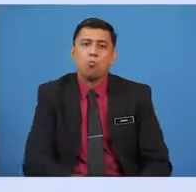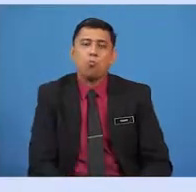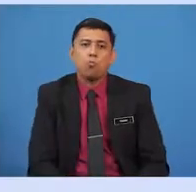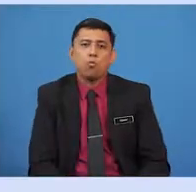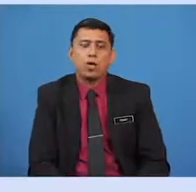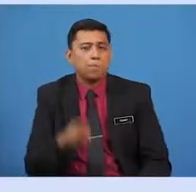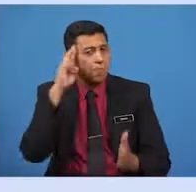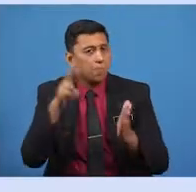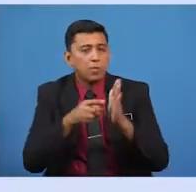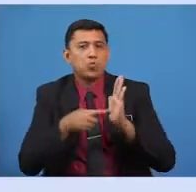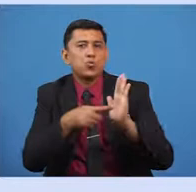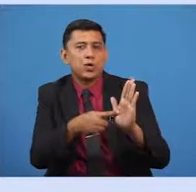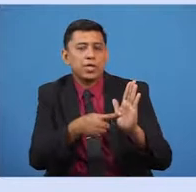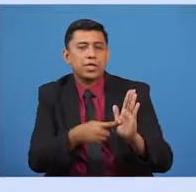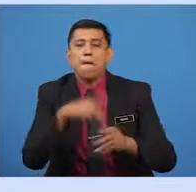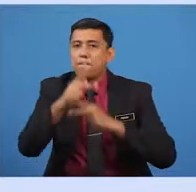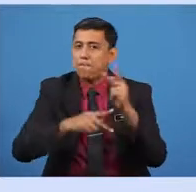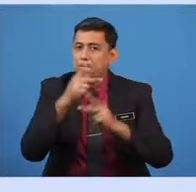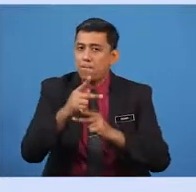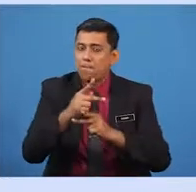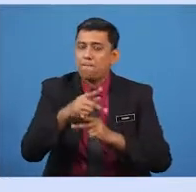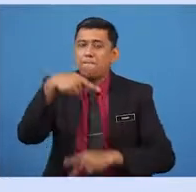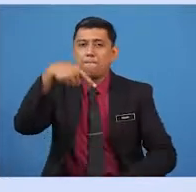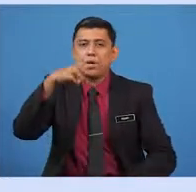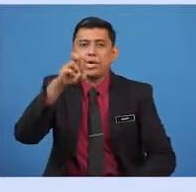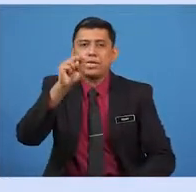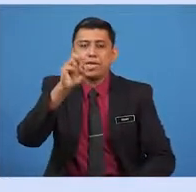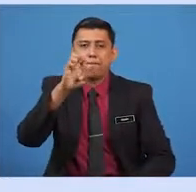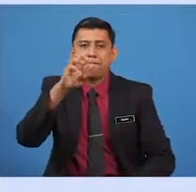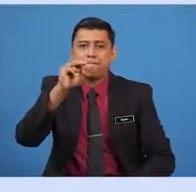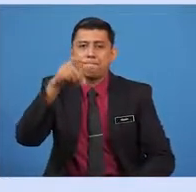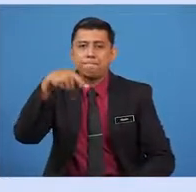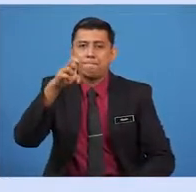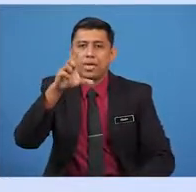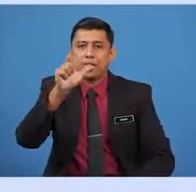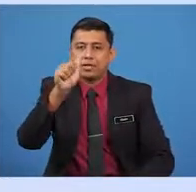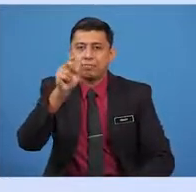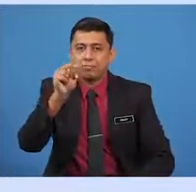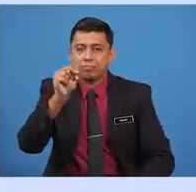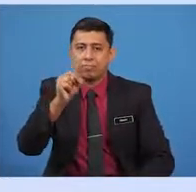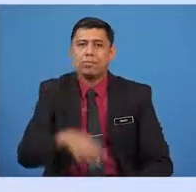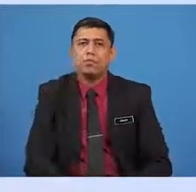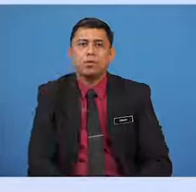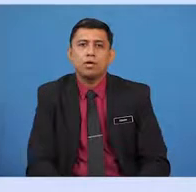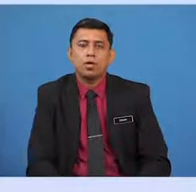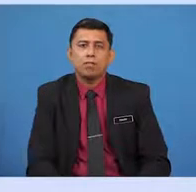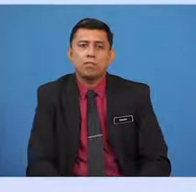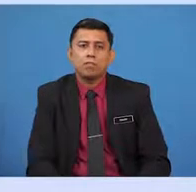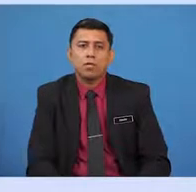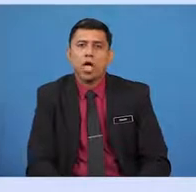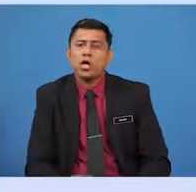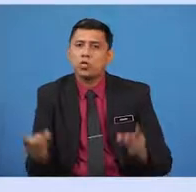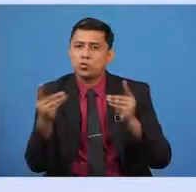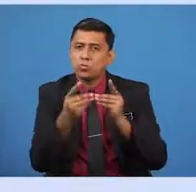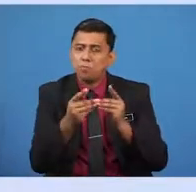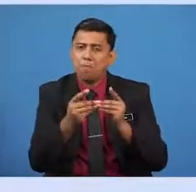Raja ini menunjukkan proses penempelan di mana blastocista akan